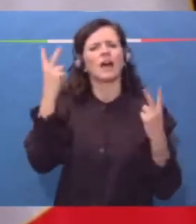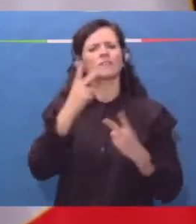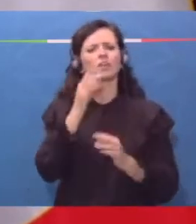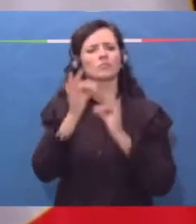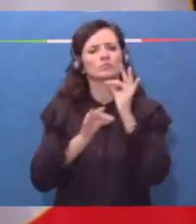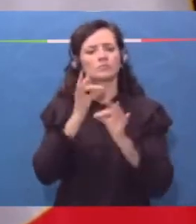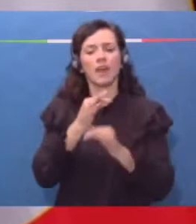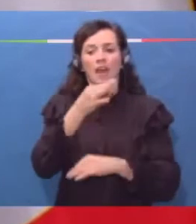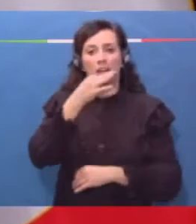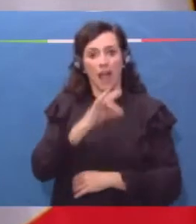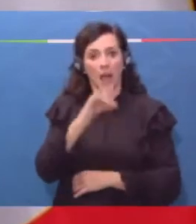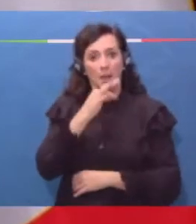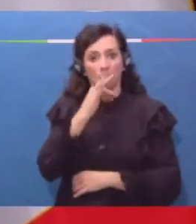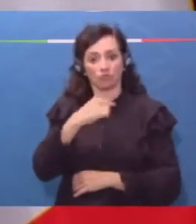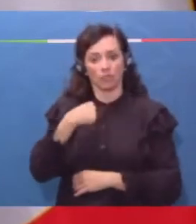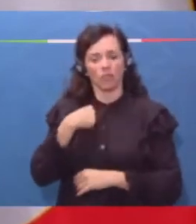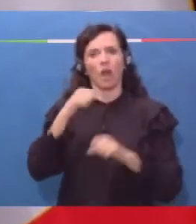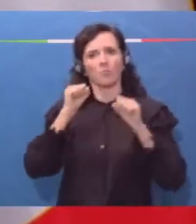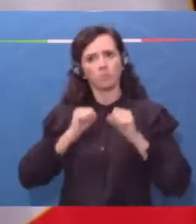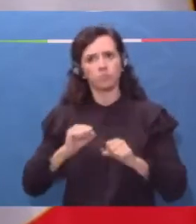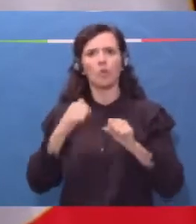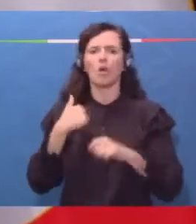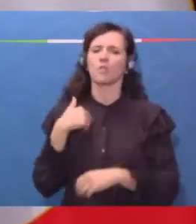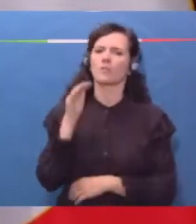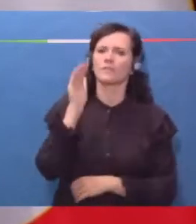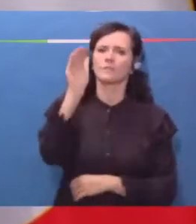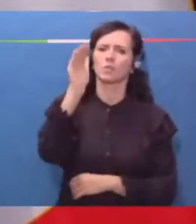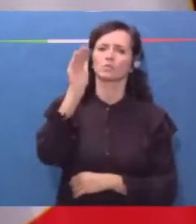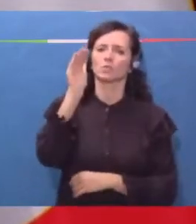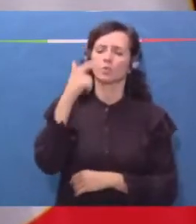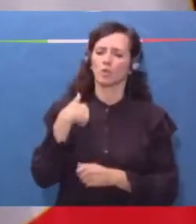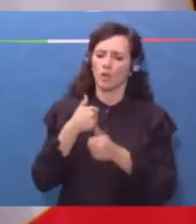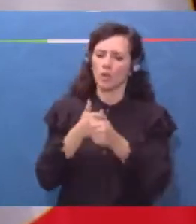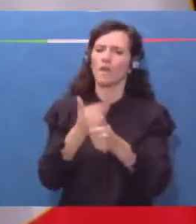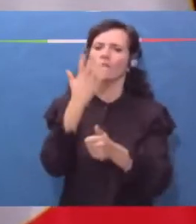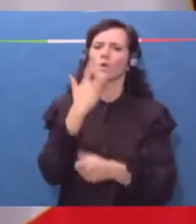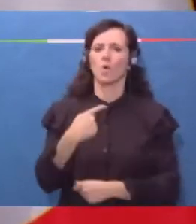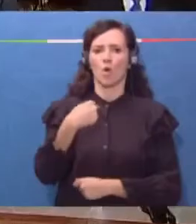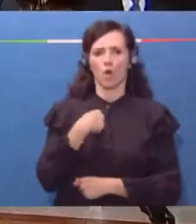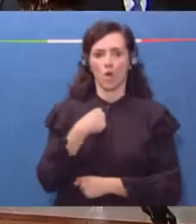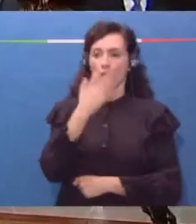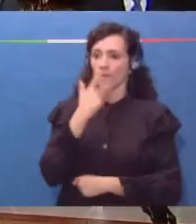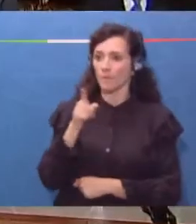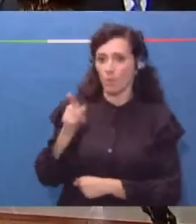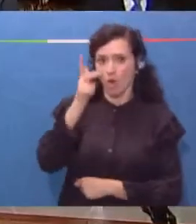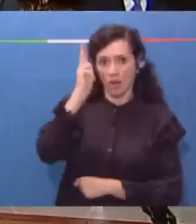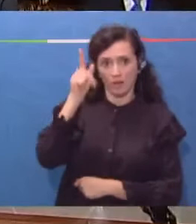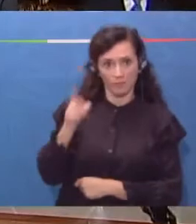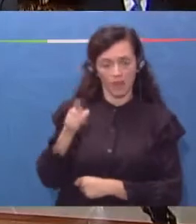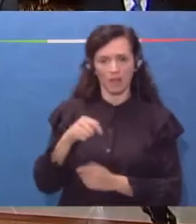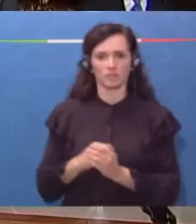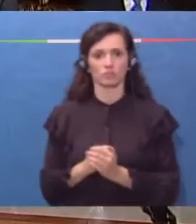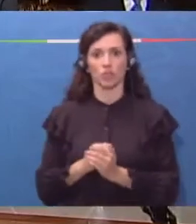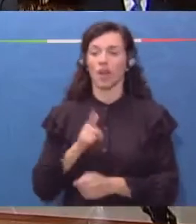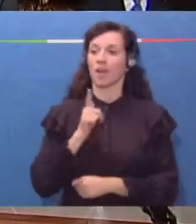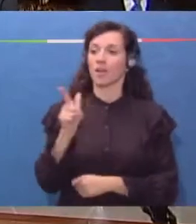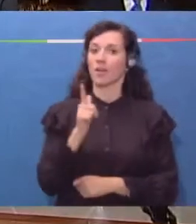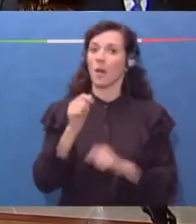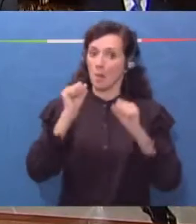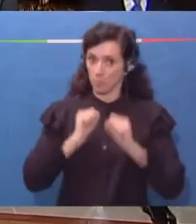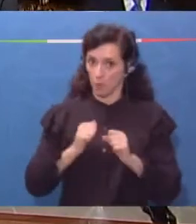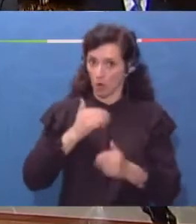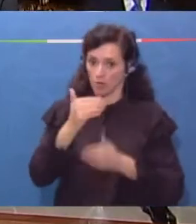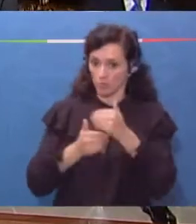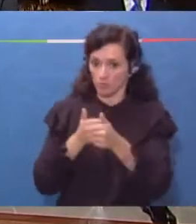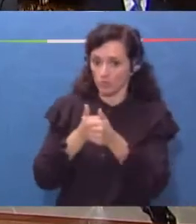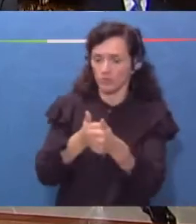di indirizzare il futuro come vogliamo noi, può rafforzarsi solo attraverso